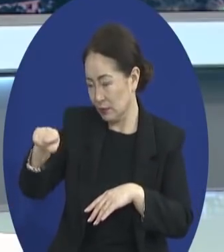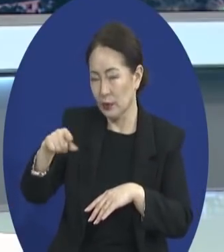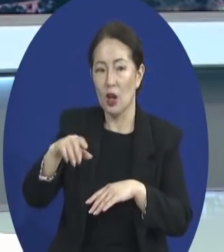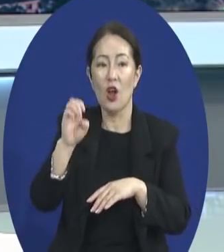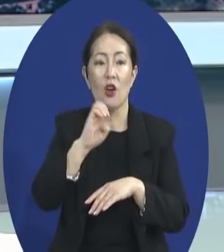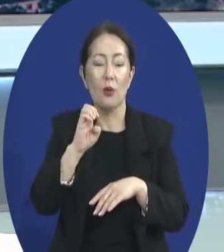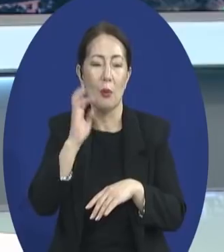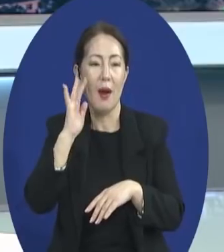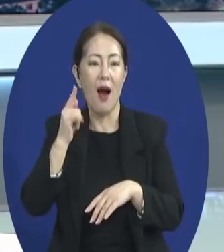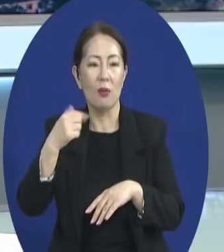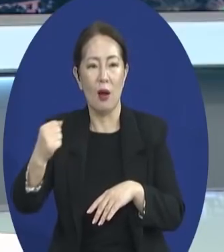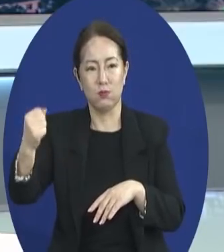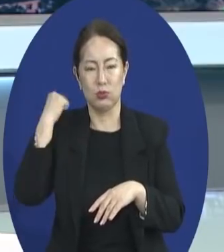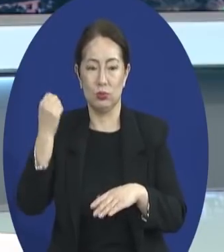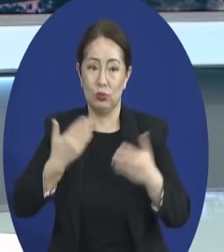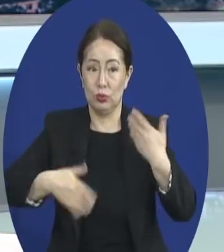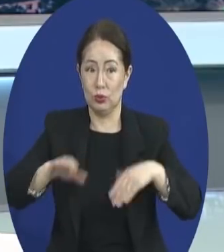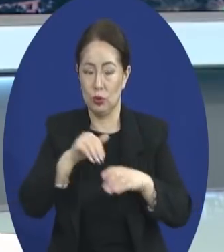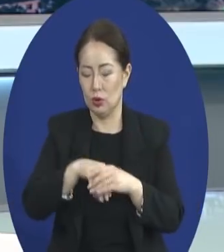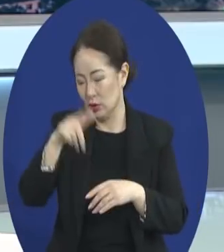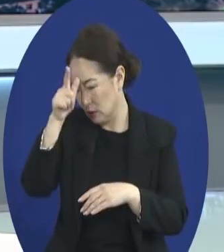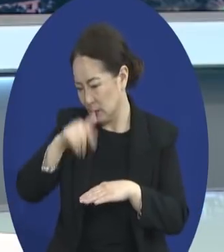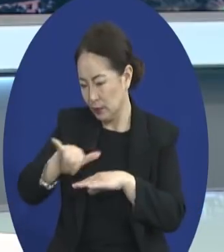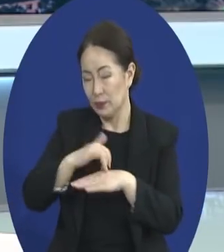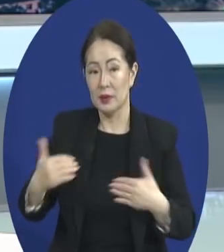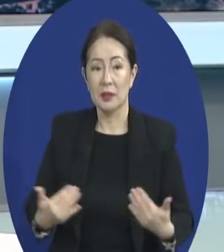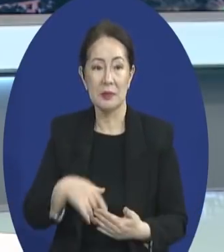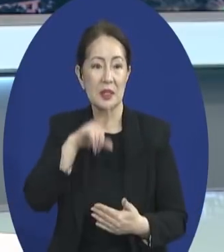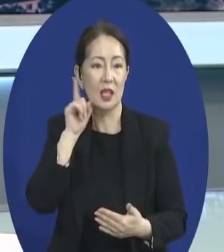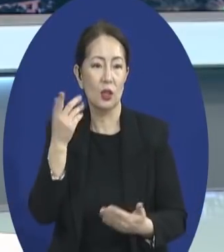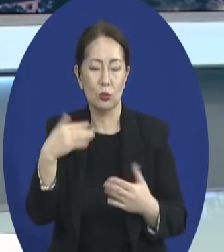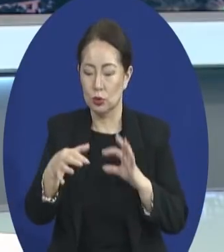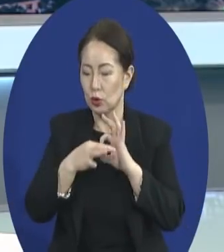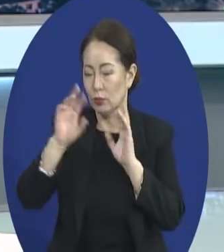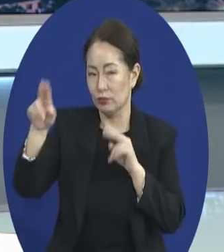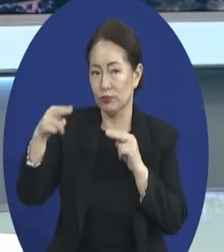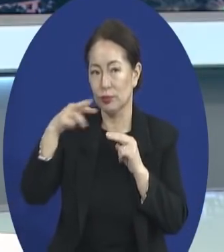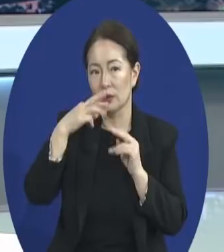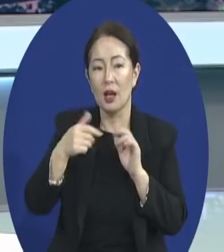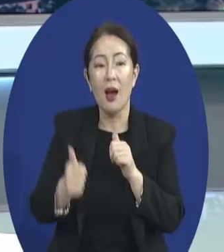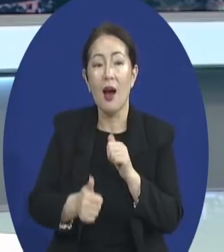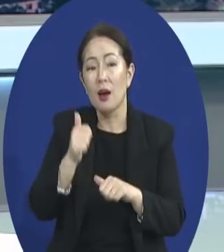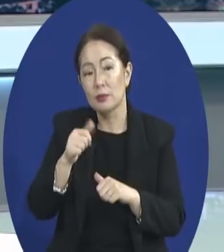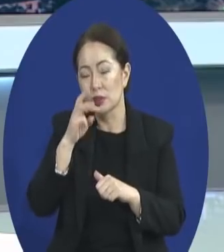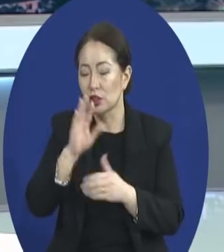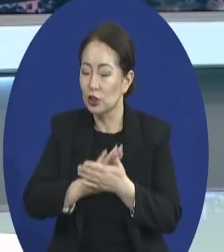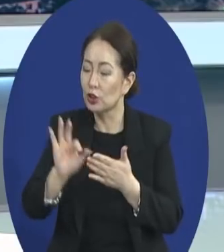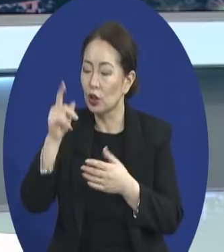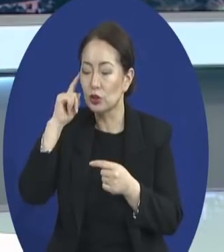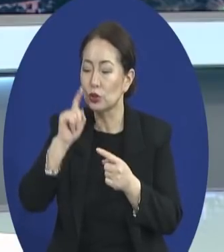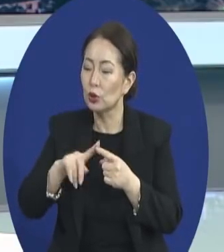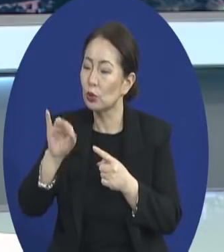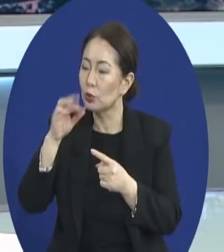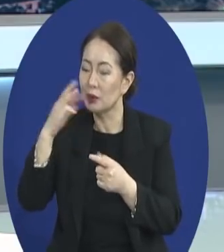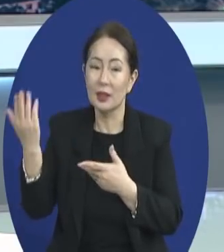авраг бүжигчин болсон байна. Холбооны бүгд найрамдах Герман улсад амьдарч байгаа залуу бүжигчинтэй холбогдож түүний амжилт шинэ оны зорилтын